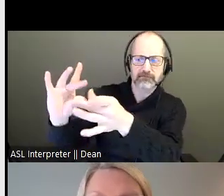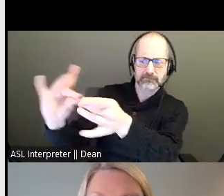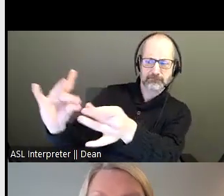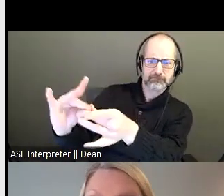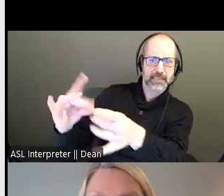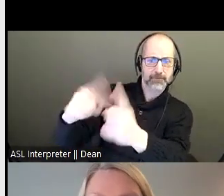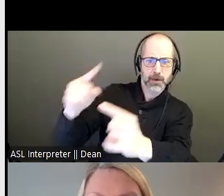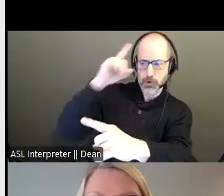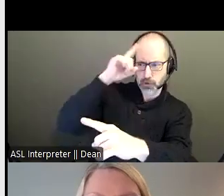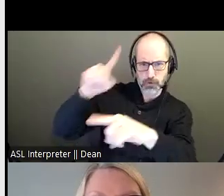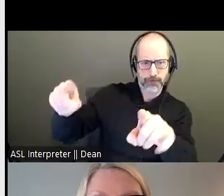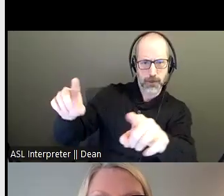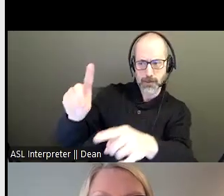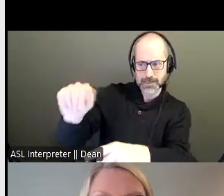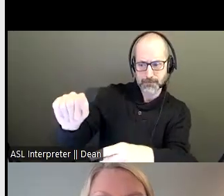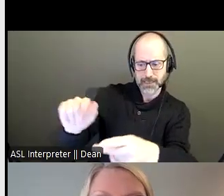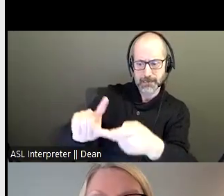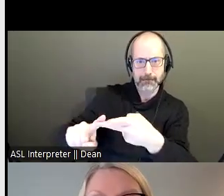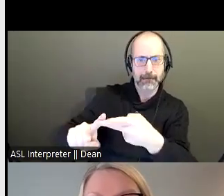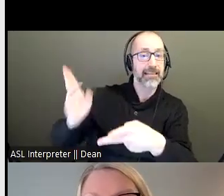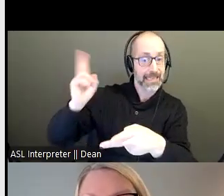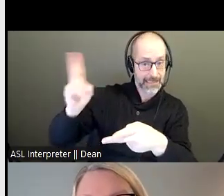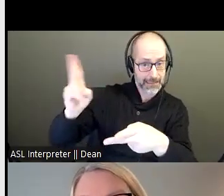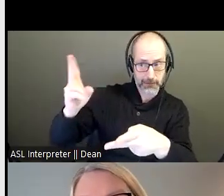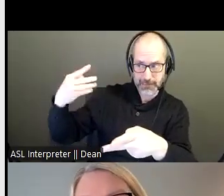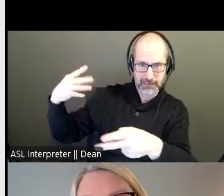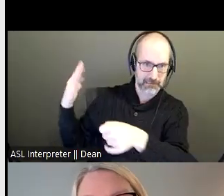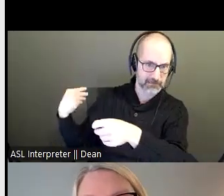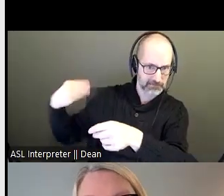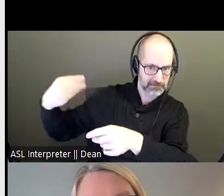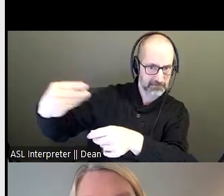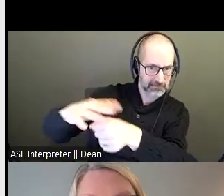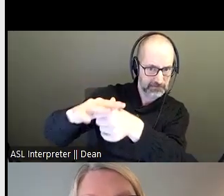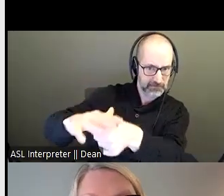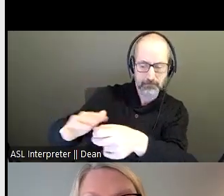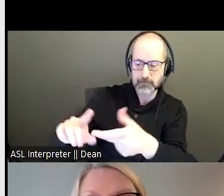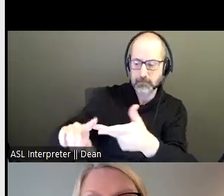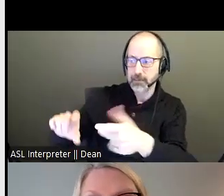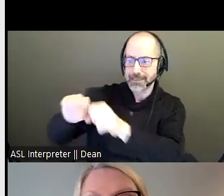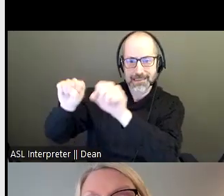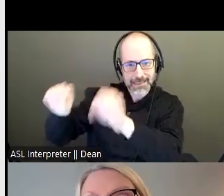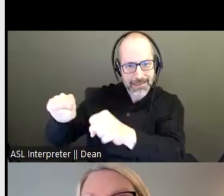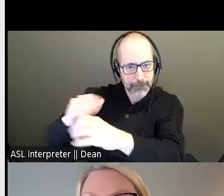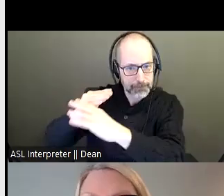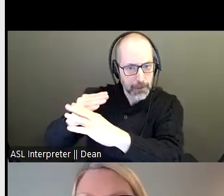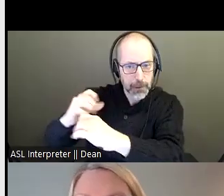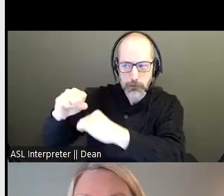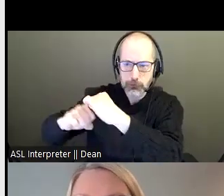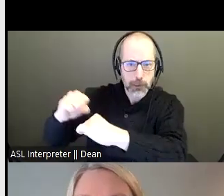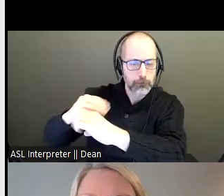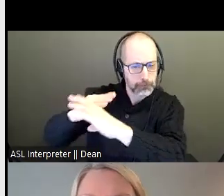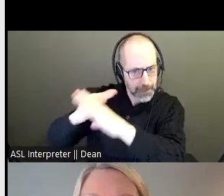récit dominant concernant la neurodivergence et je vais parler des obstacles systémiques